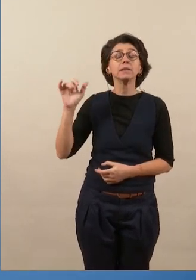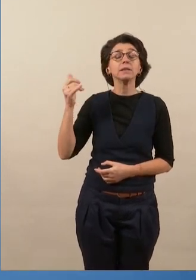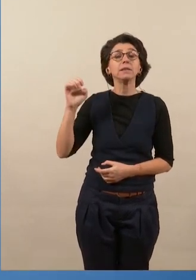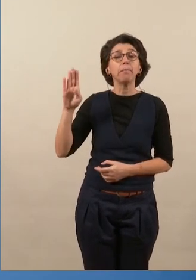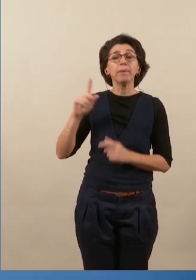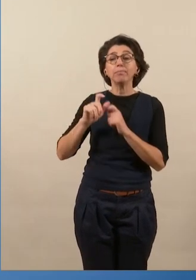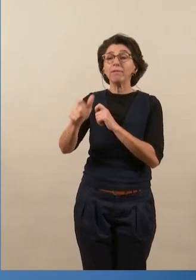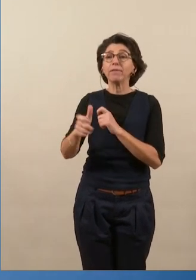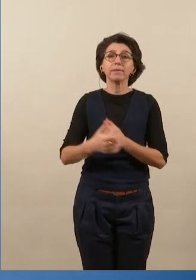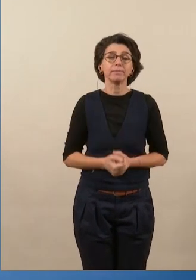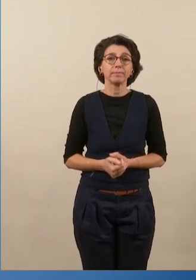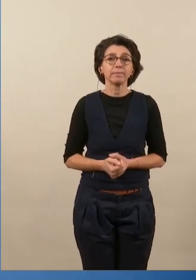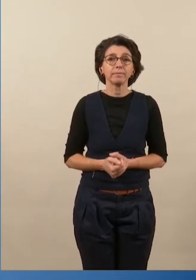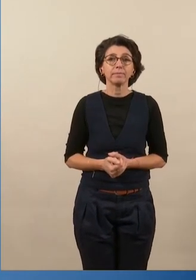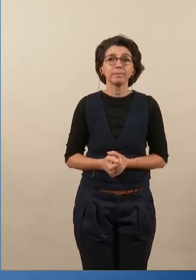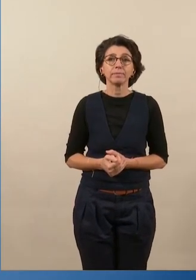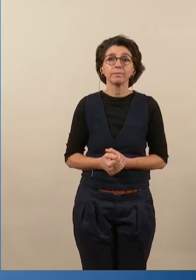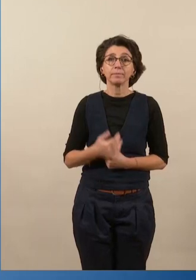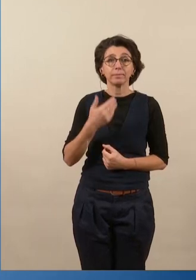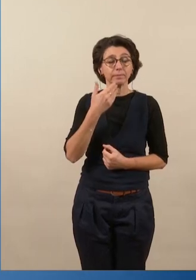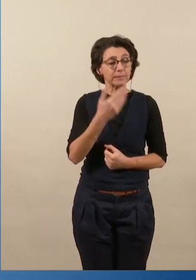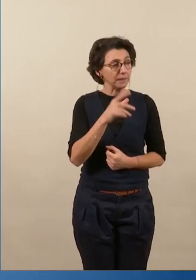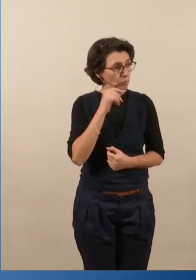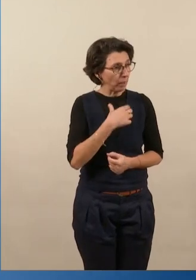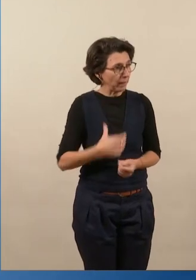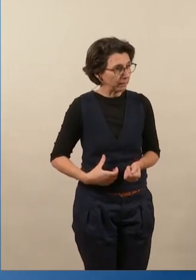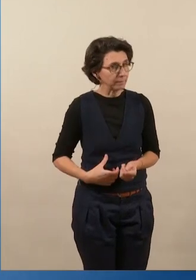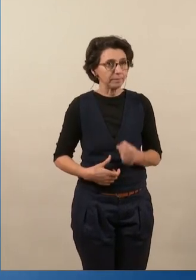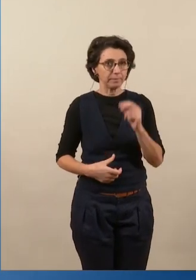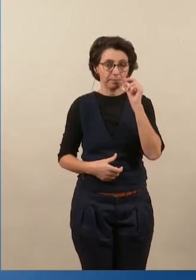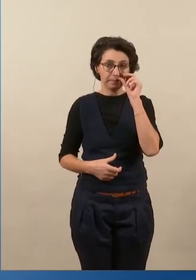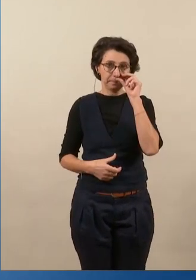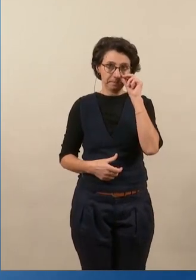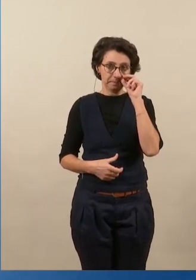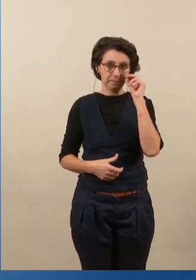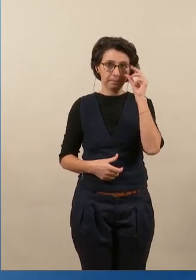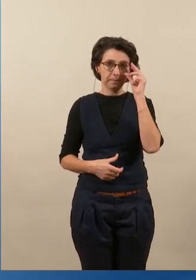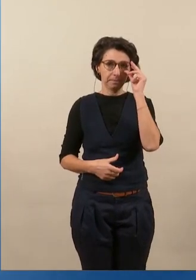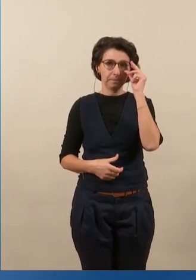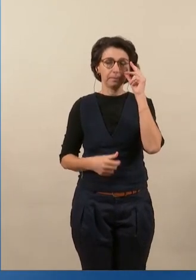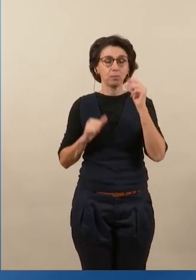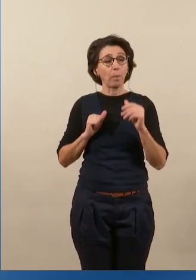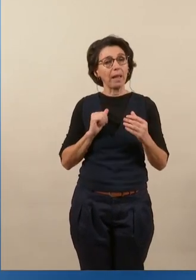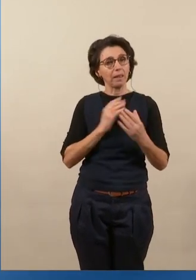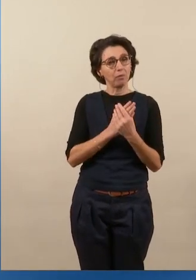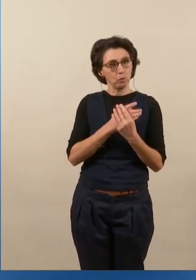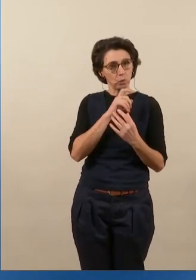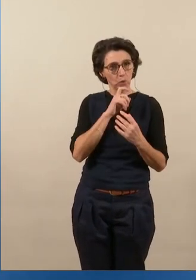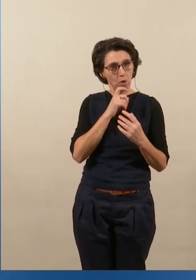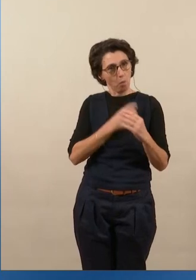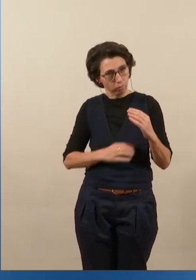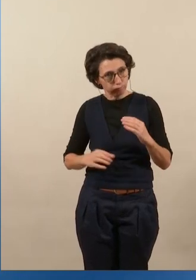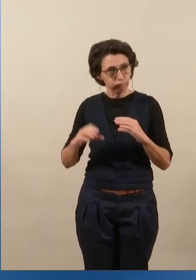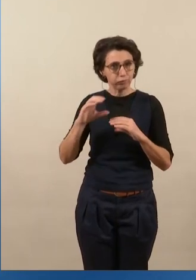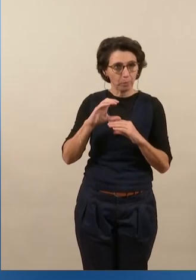benrejeb Merci monsieur le Maire euh en complément donc ma première intervention qui était axée